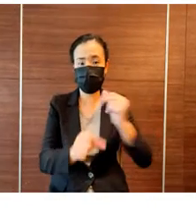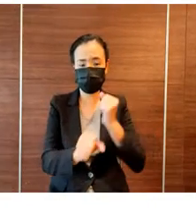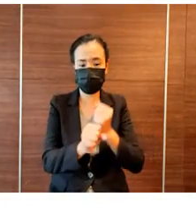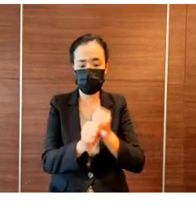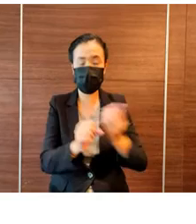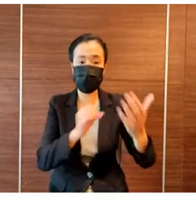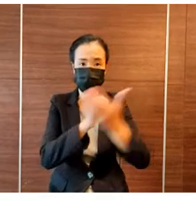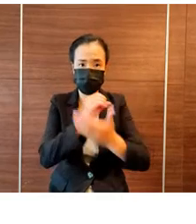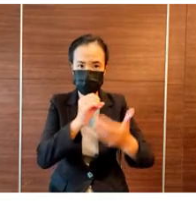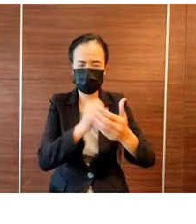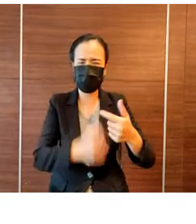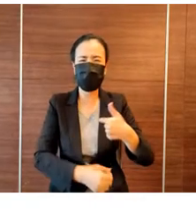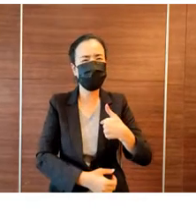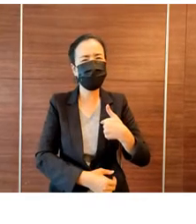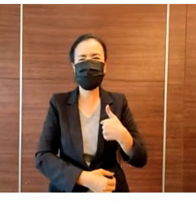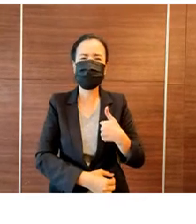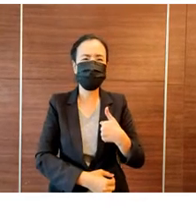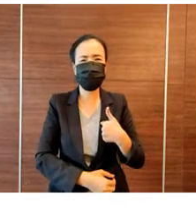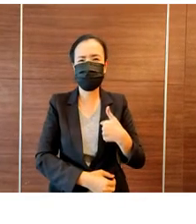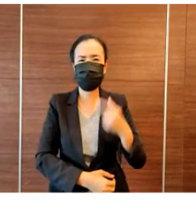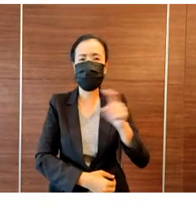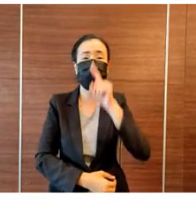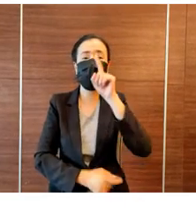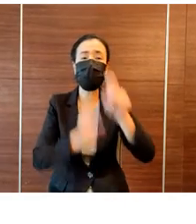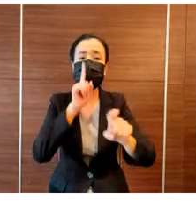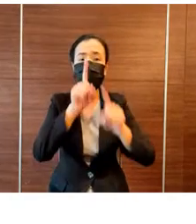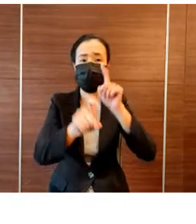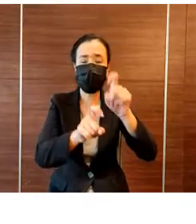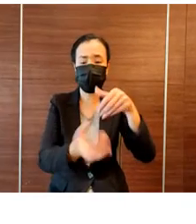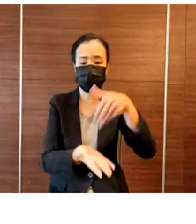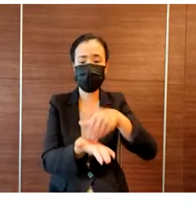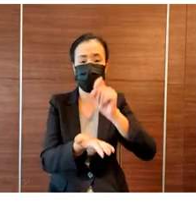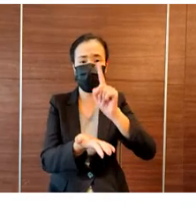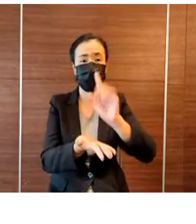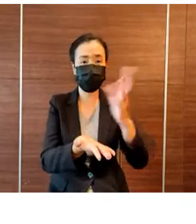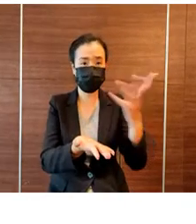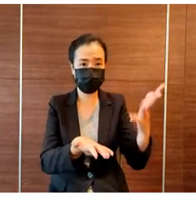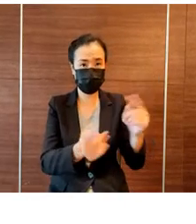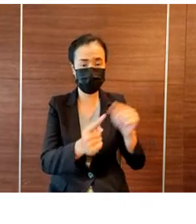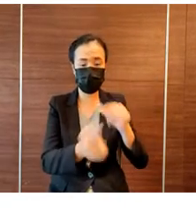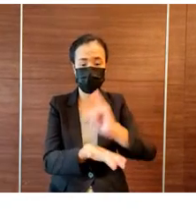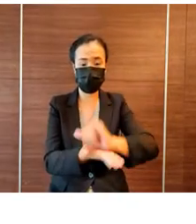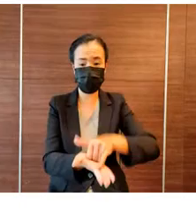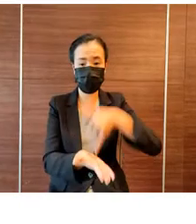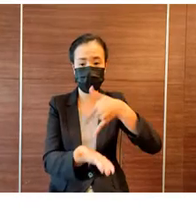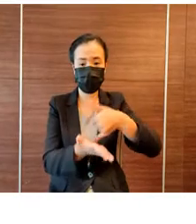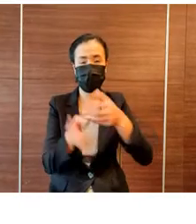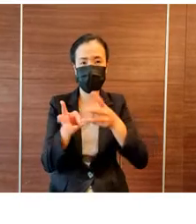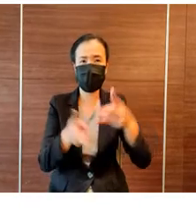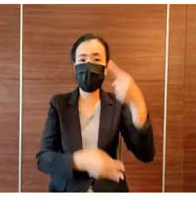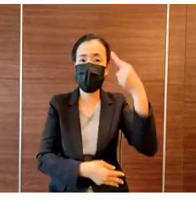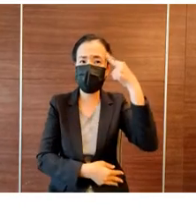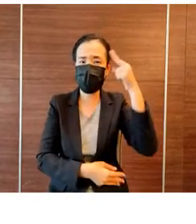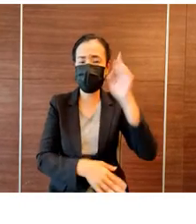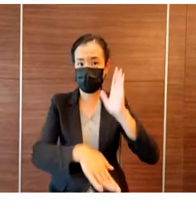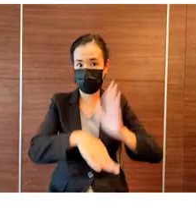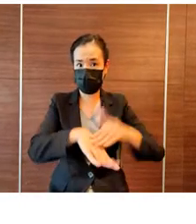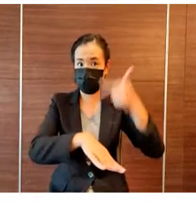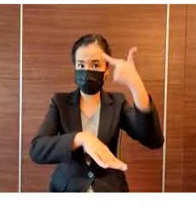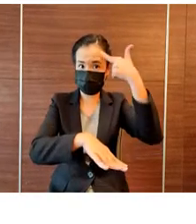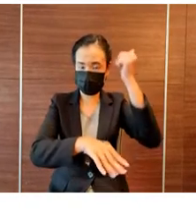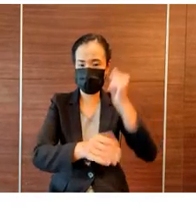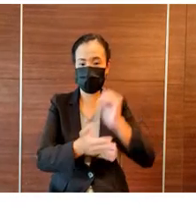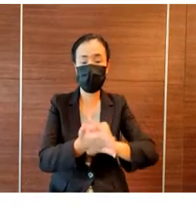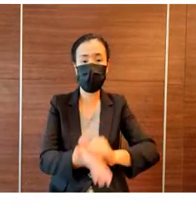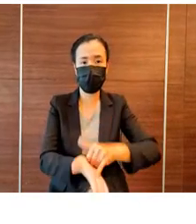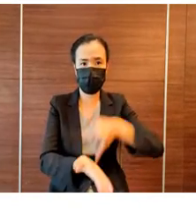ติดเนี่ยพี่ไม่ค่อยตั้งคำถามกับเรื่องของศูนย์ที่ศูนย์บำบัดซึ่งมีแนวมีเขาบอกมีความเชี่ยวชาญในเรื่องของการ